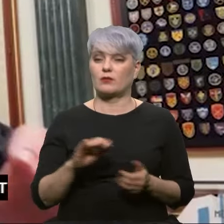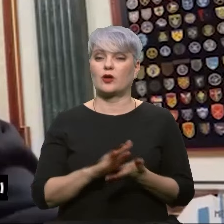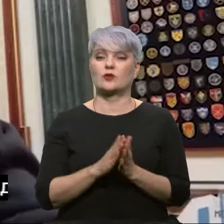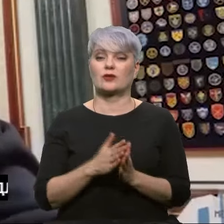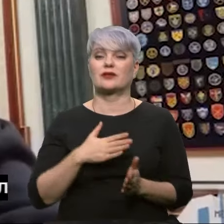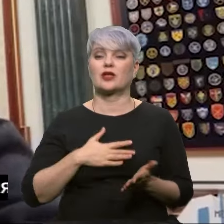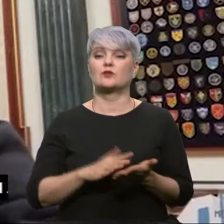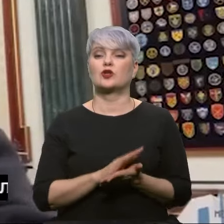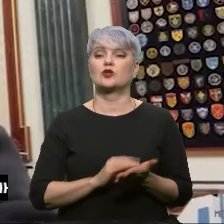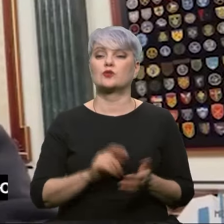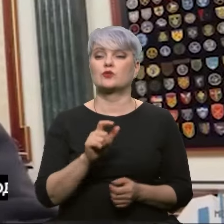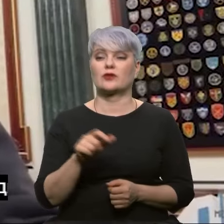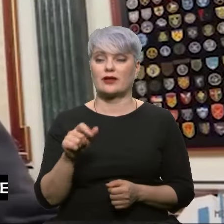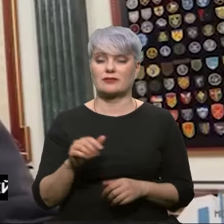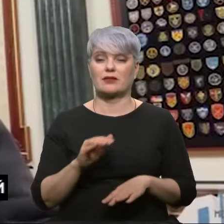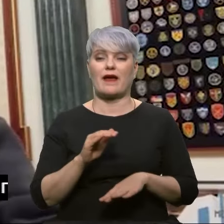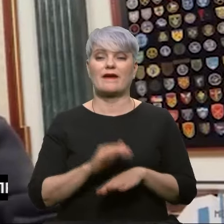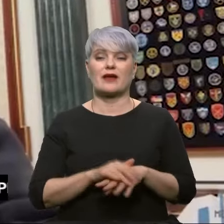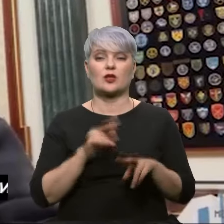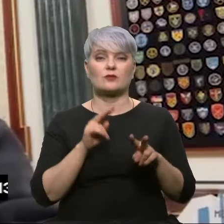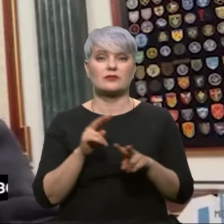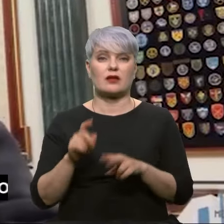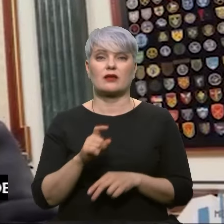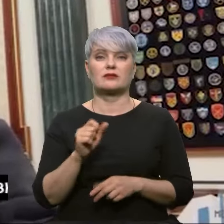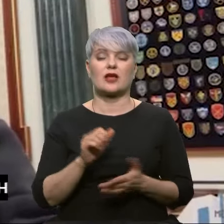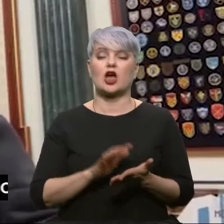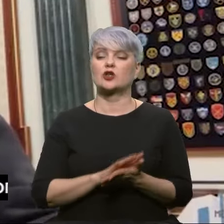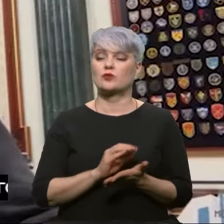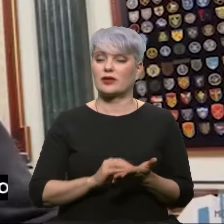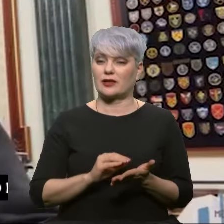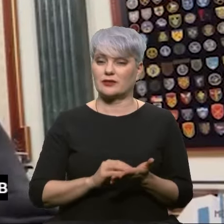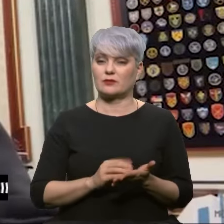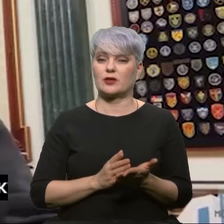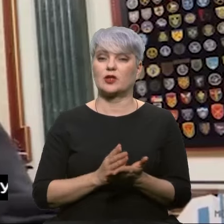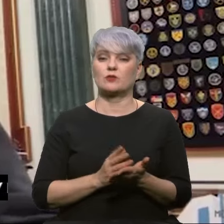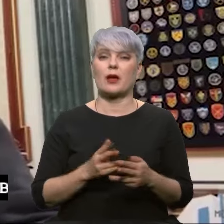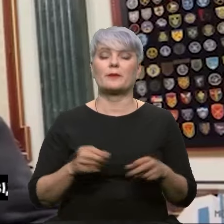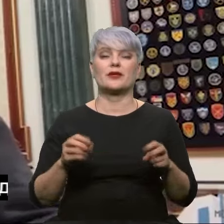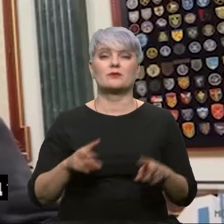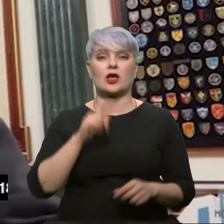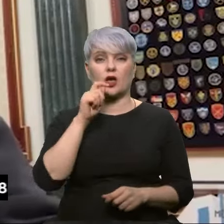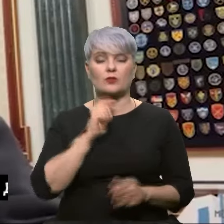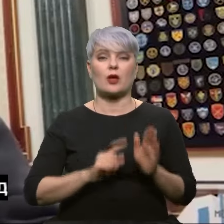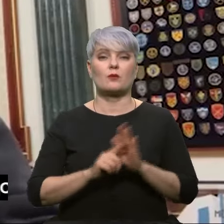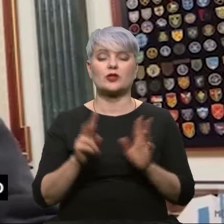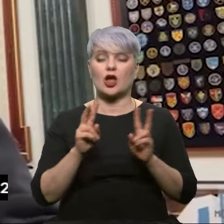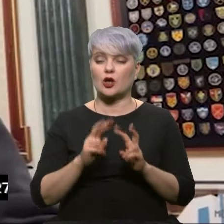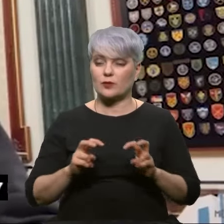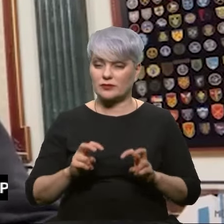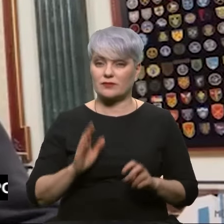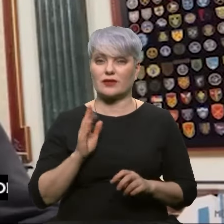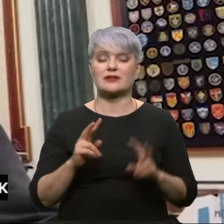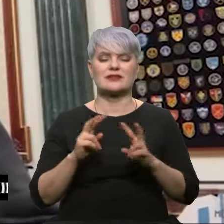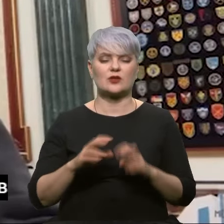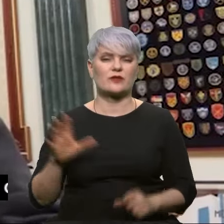нашими журналістами, зокрема фактом стеження за журналістами, Служба безпеки України розпочала розслідування і з'ясує